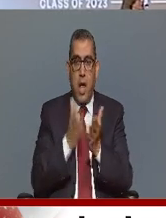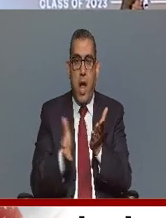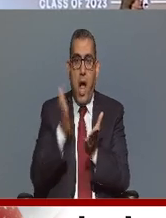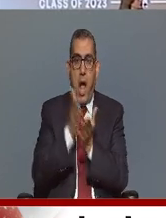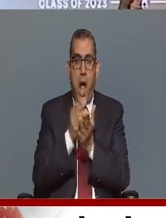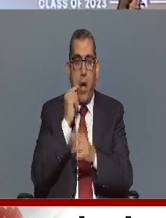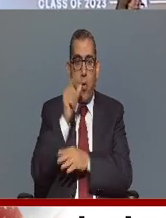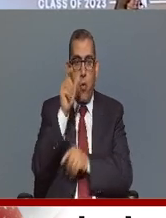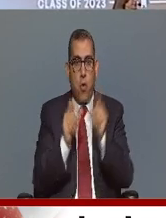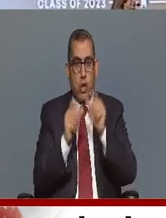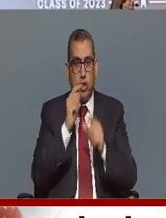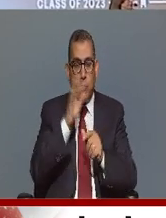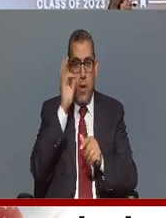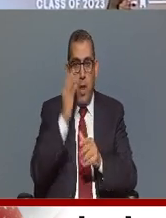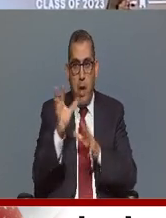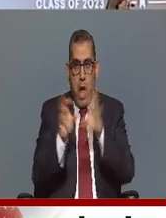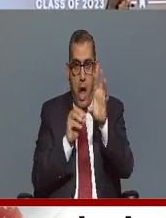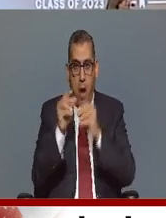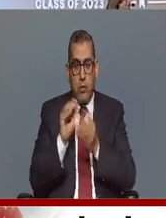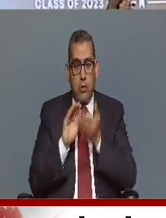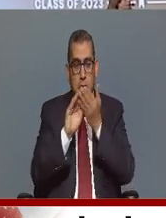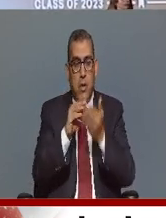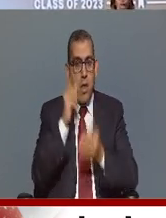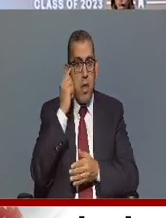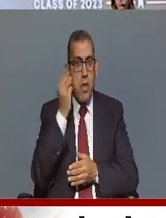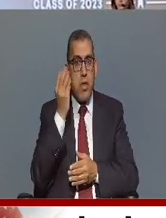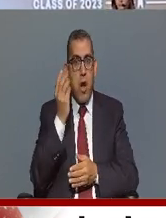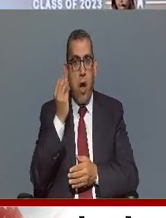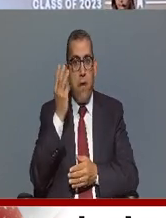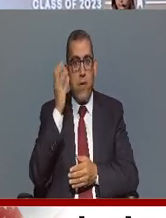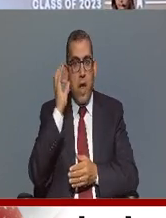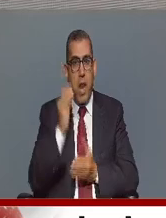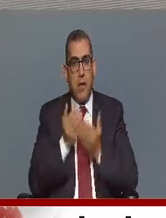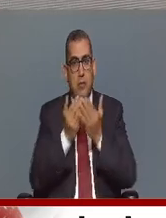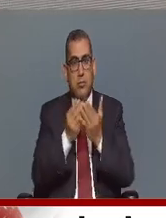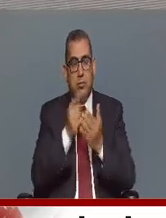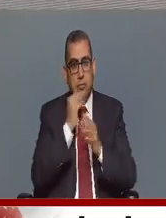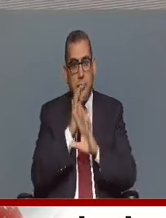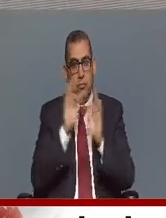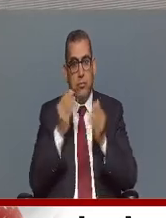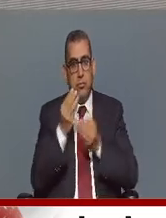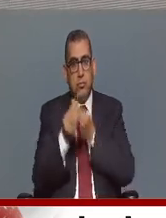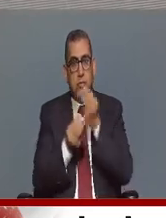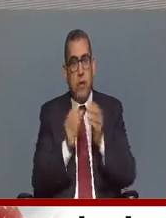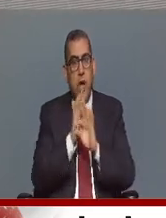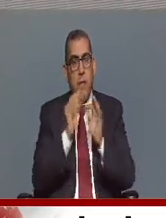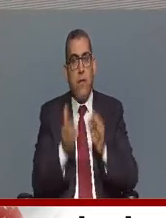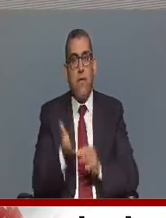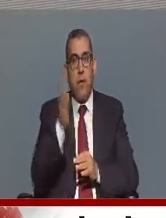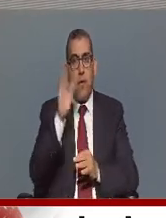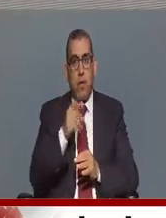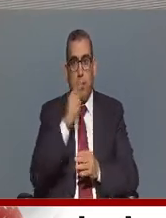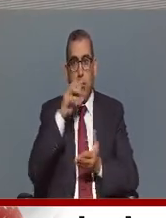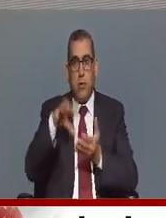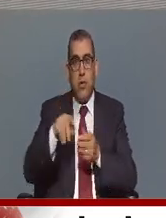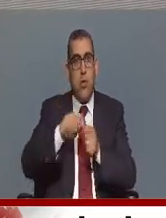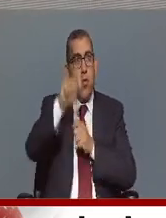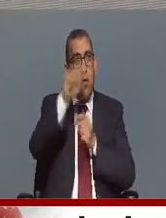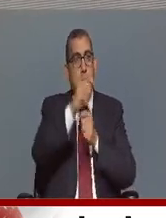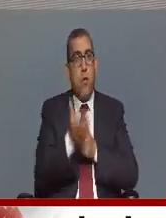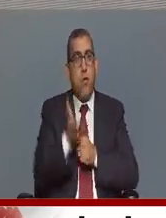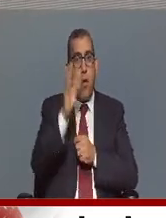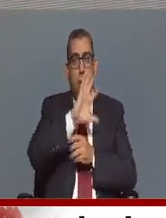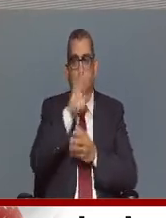المواطن في الحصول على الخدمة الثقافية والإتاحة بغض النظر عن الموقع الجغرافي